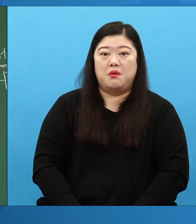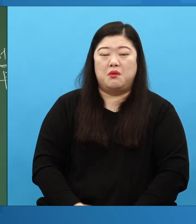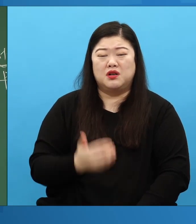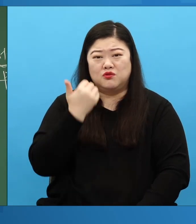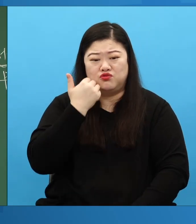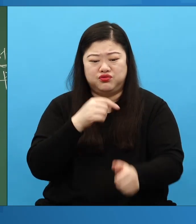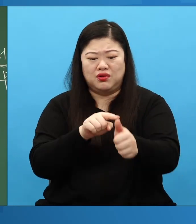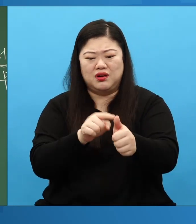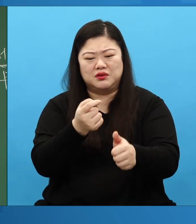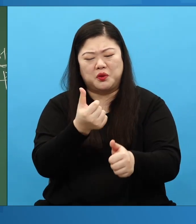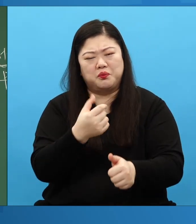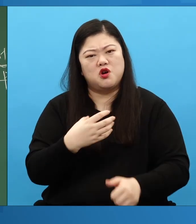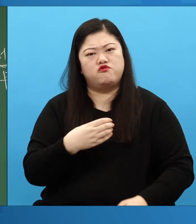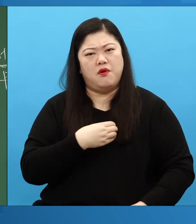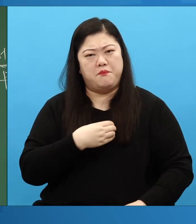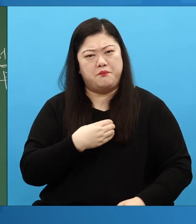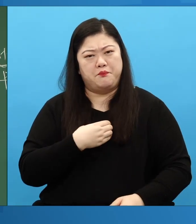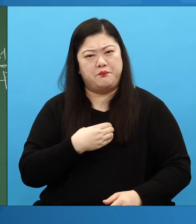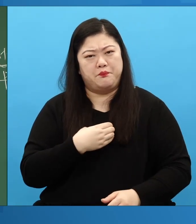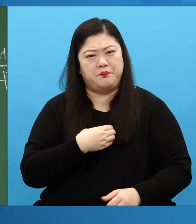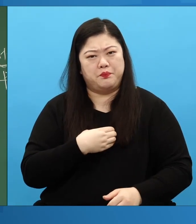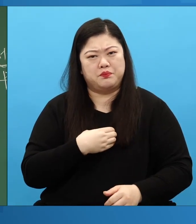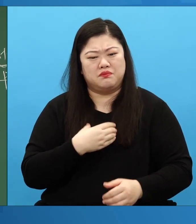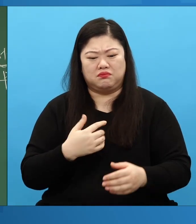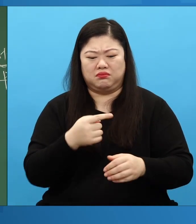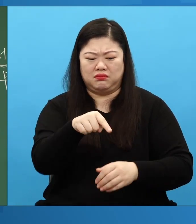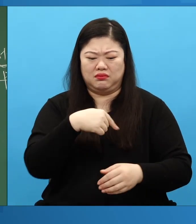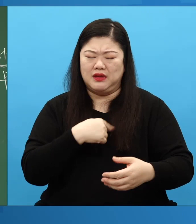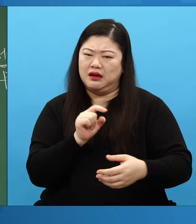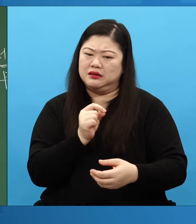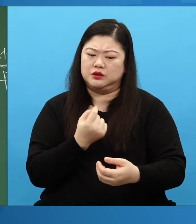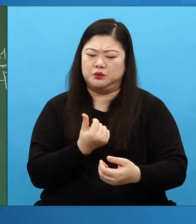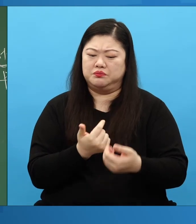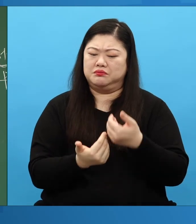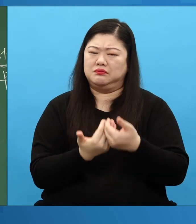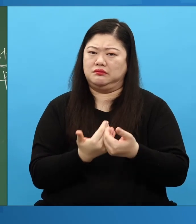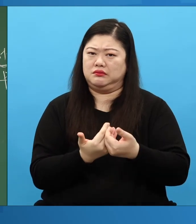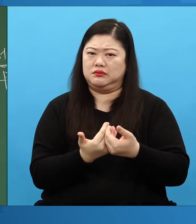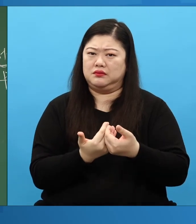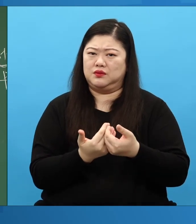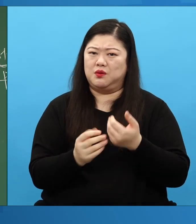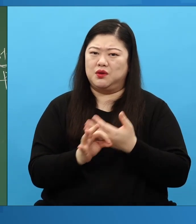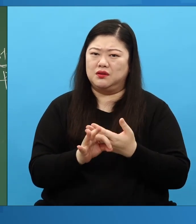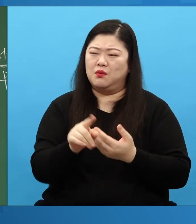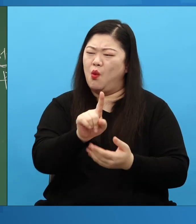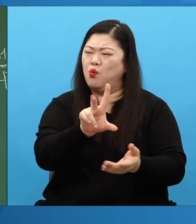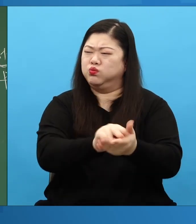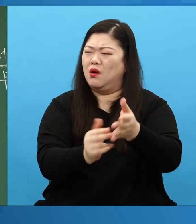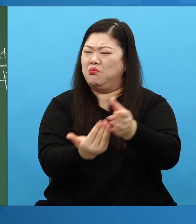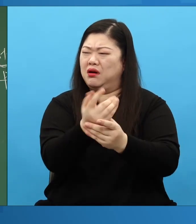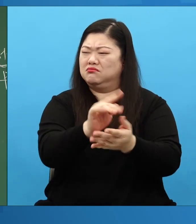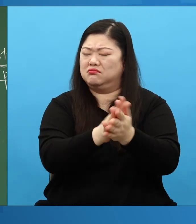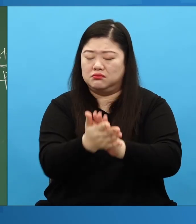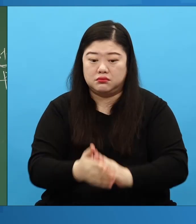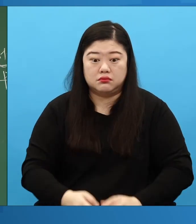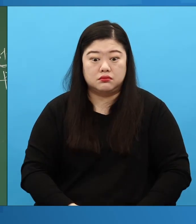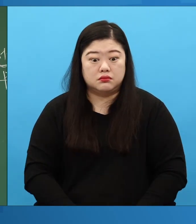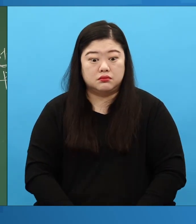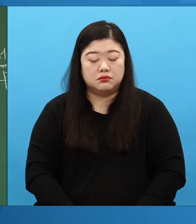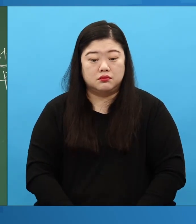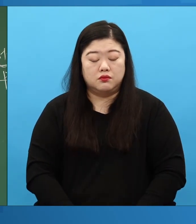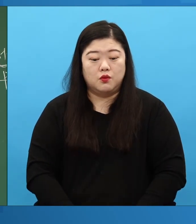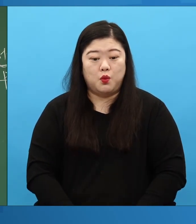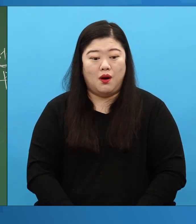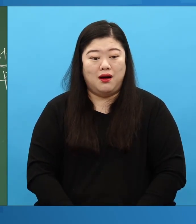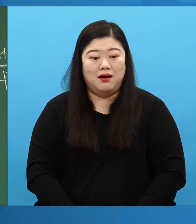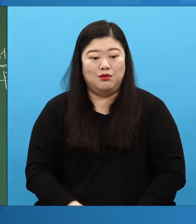this incident to the point where this 늘 person 그랬어요. cannot live unless it is him. 그랬구나. And it's always been this way. 그래서 우리가 다른 사람을 위해서 기도한다는 게 이렇게